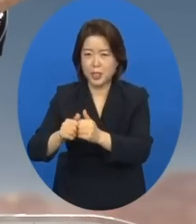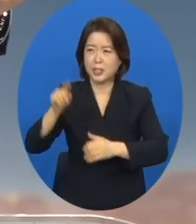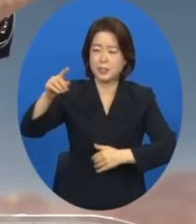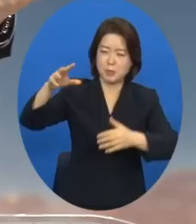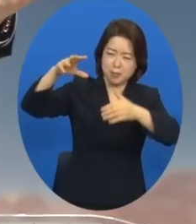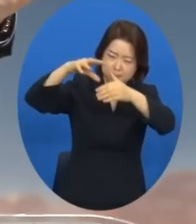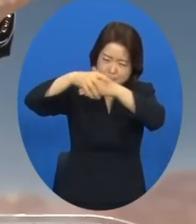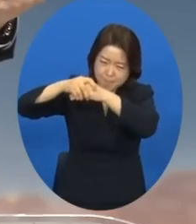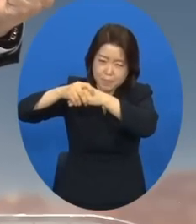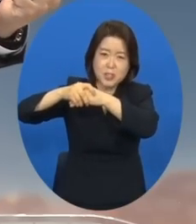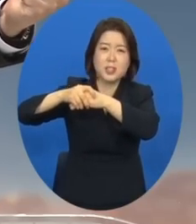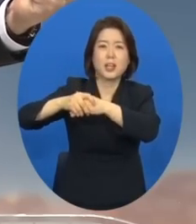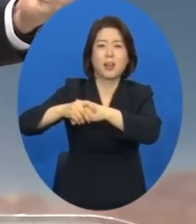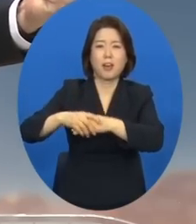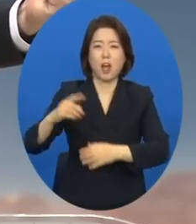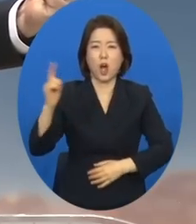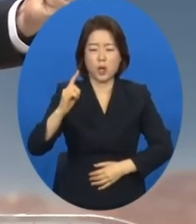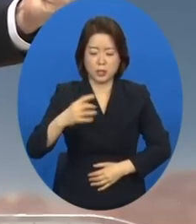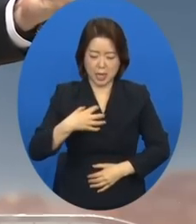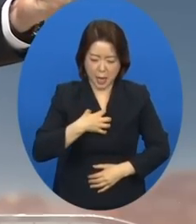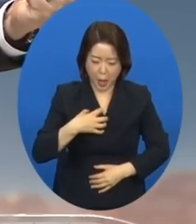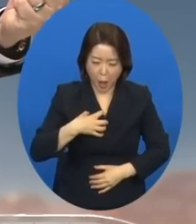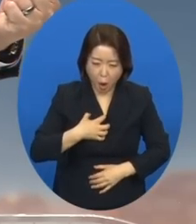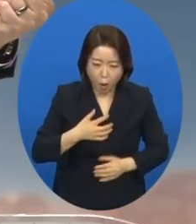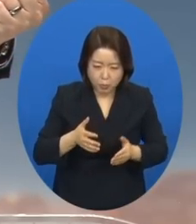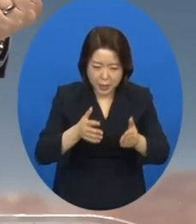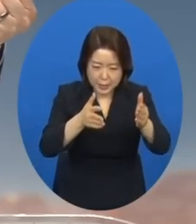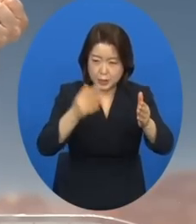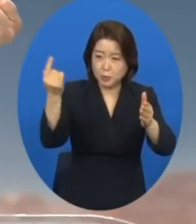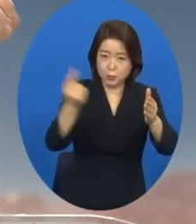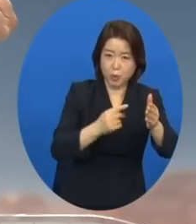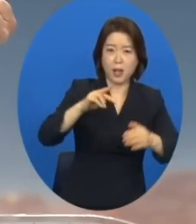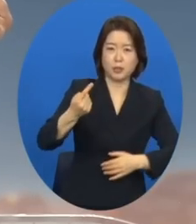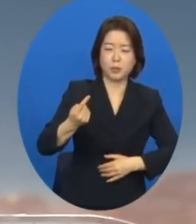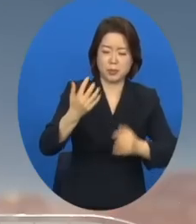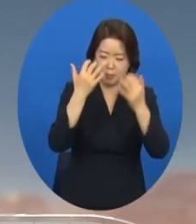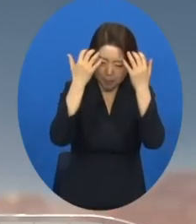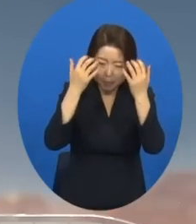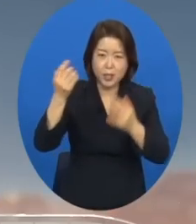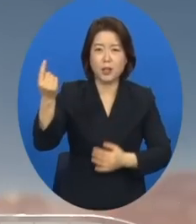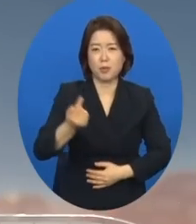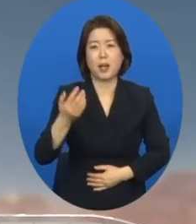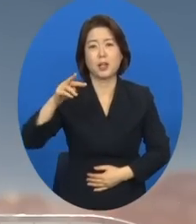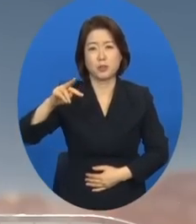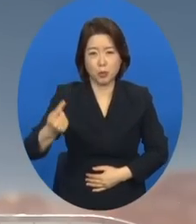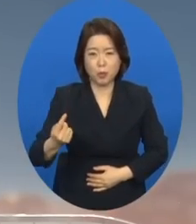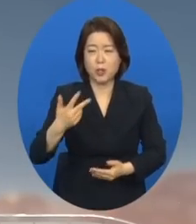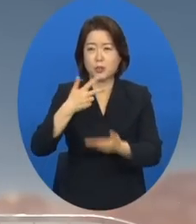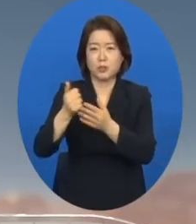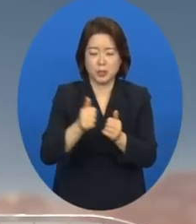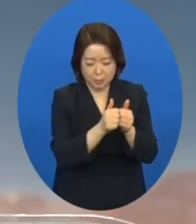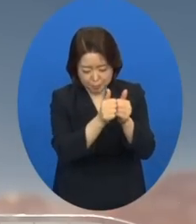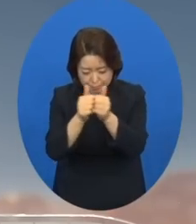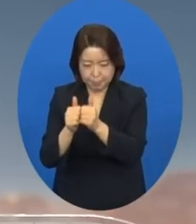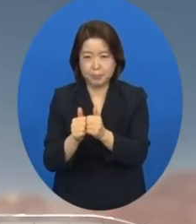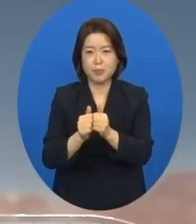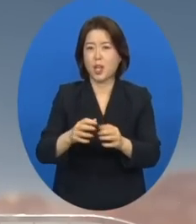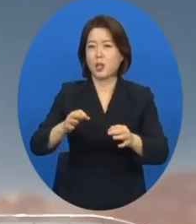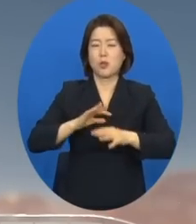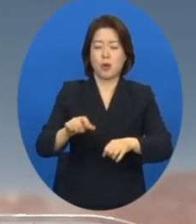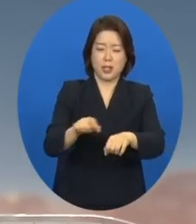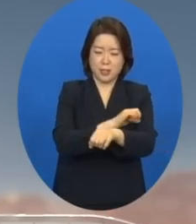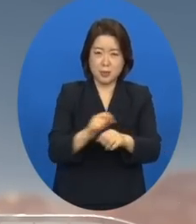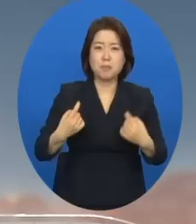손을 꽉 붙잡고 어떤 험난한 길이 다가와도 역경이 있어도 주님과 함께 동행함으로 놀란 그